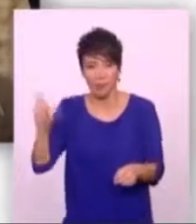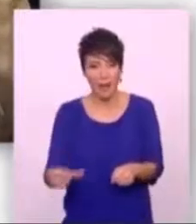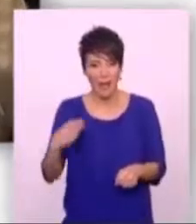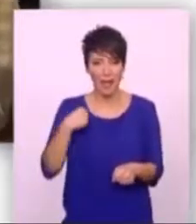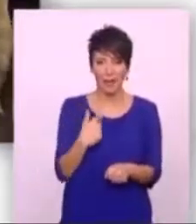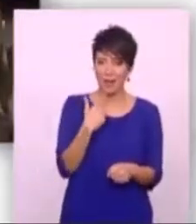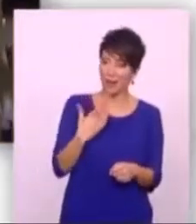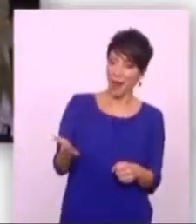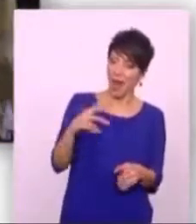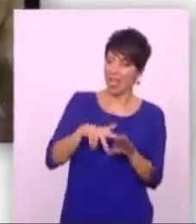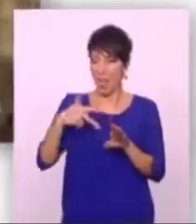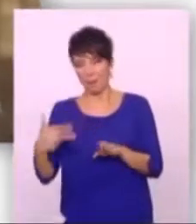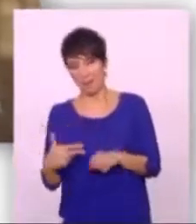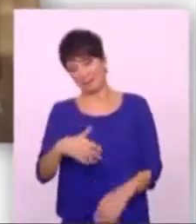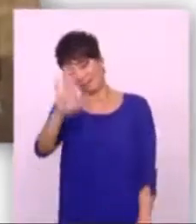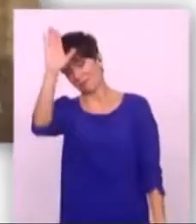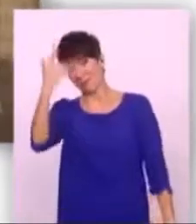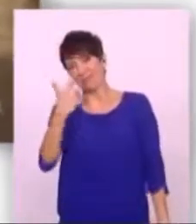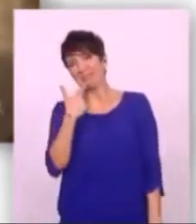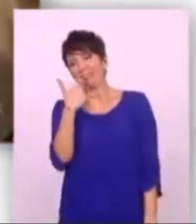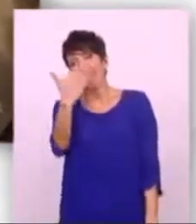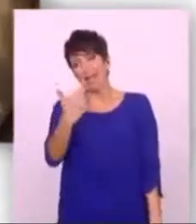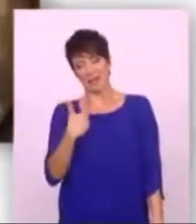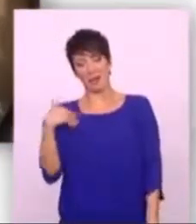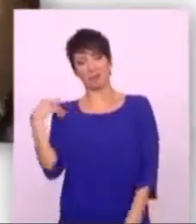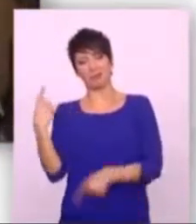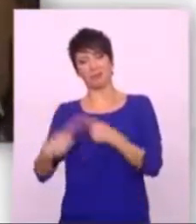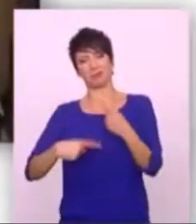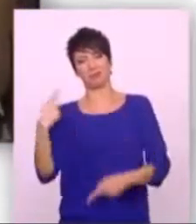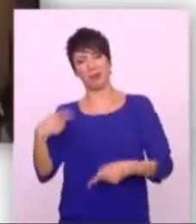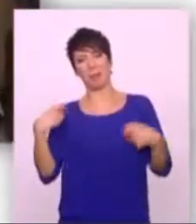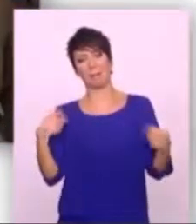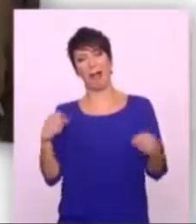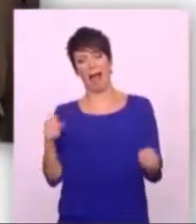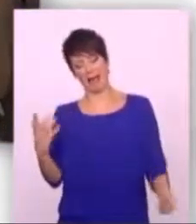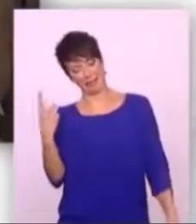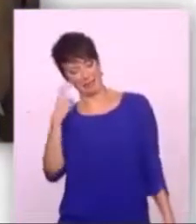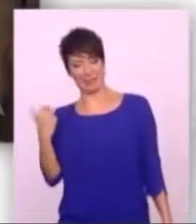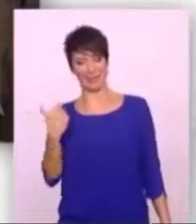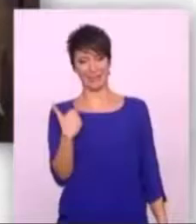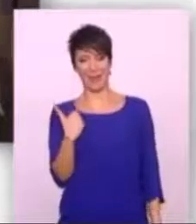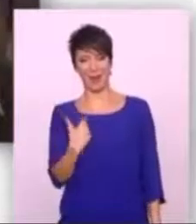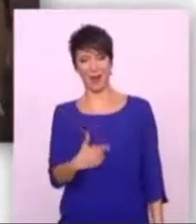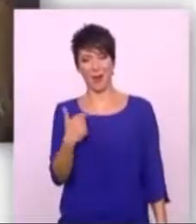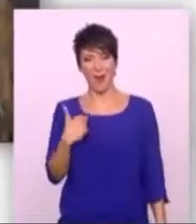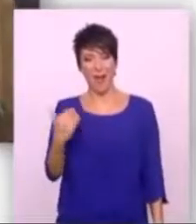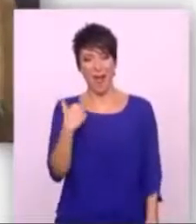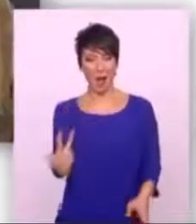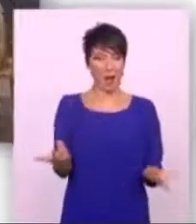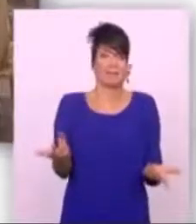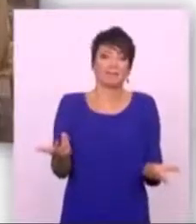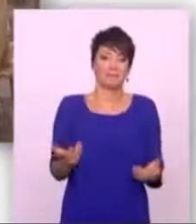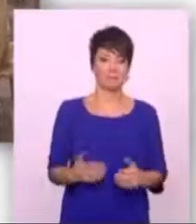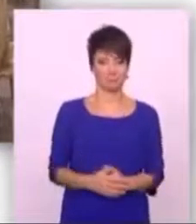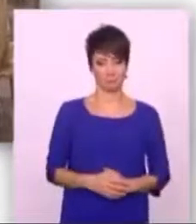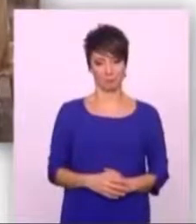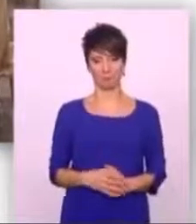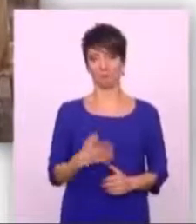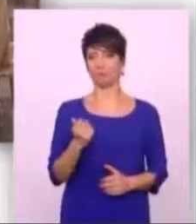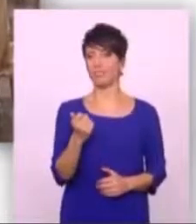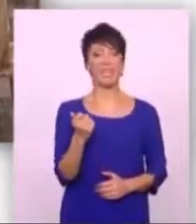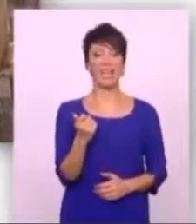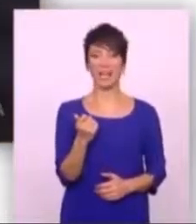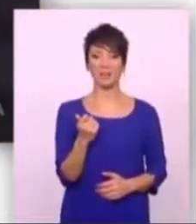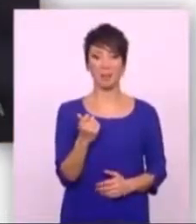BSA μηχανή. Και δεν την ήξερα σαν μάρκα. Και ανέτρεξα στο ίντερνετ και είδα, ήταν μία μηχανή, η οποία μάλιστα είχε τις